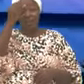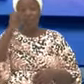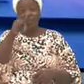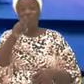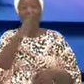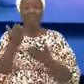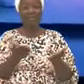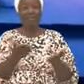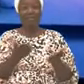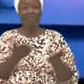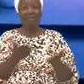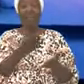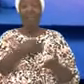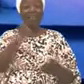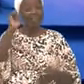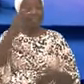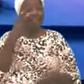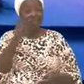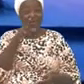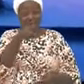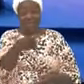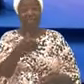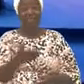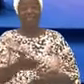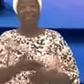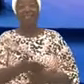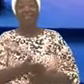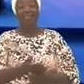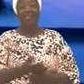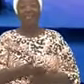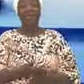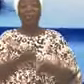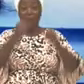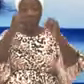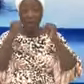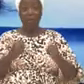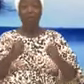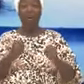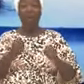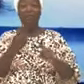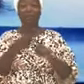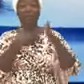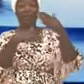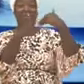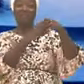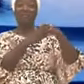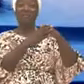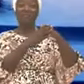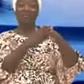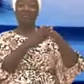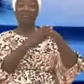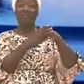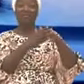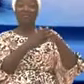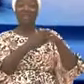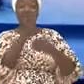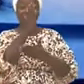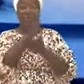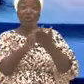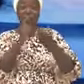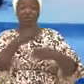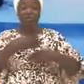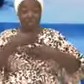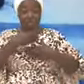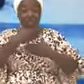coachella et te voilà bah la puissance d'en haut quelqu'un aide